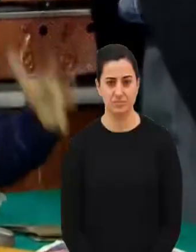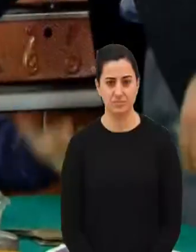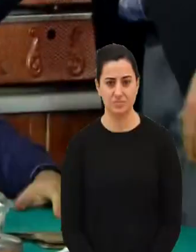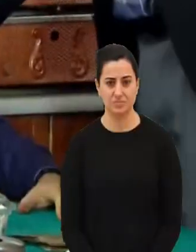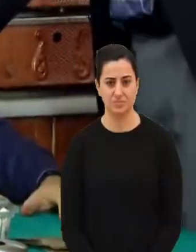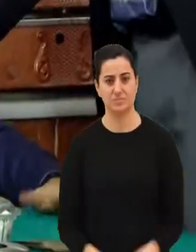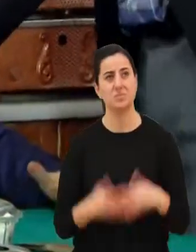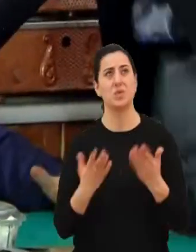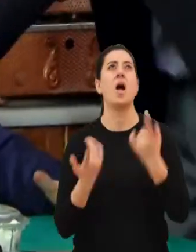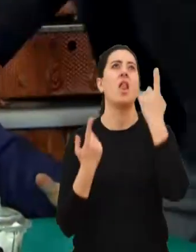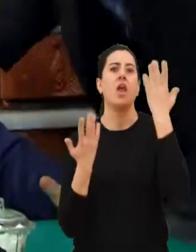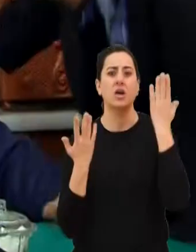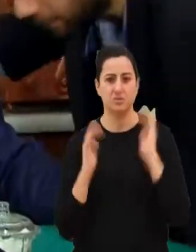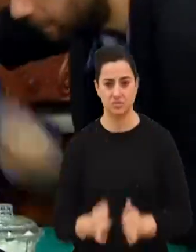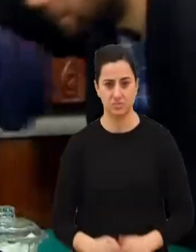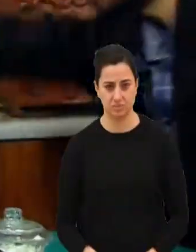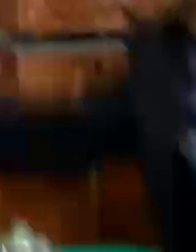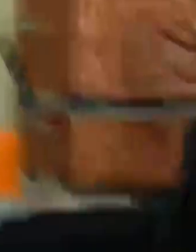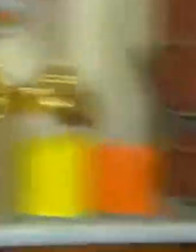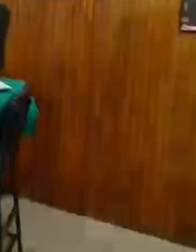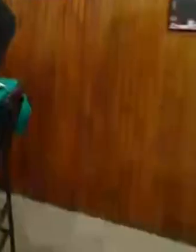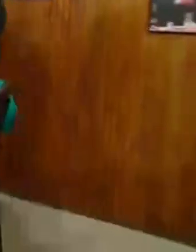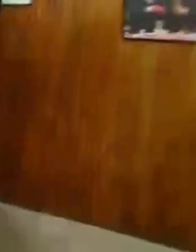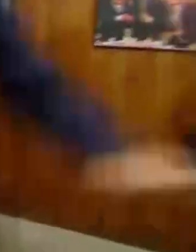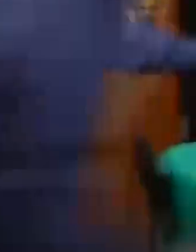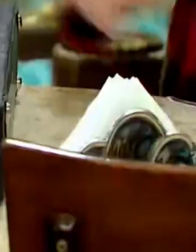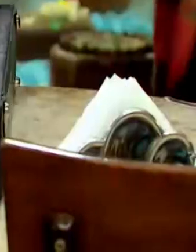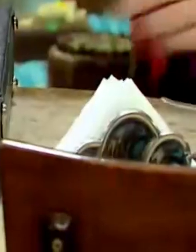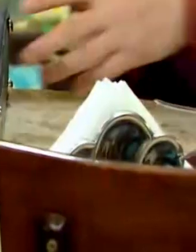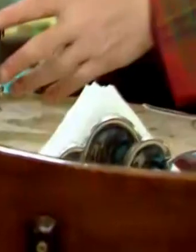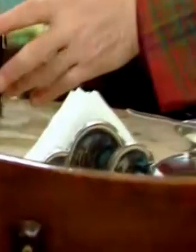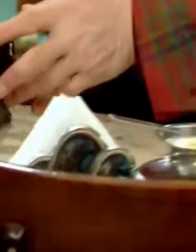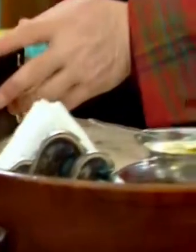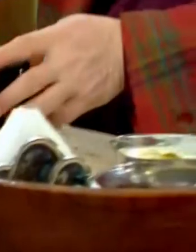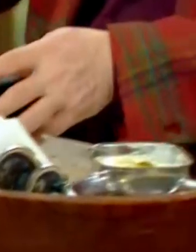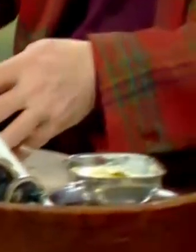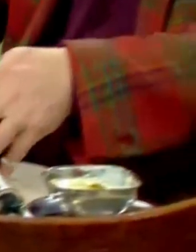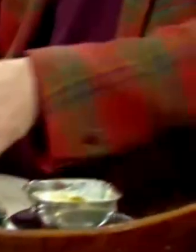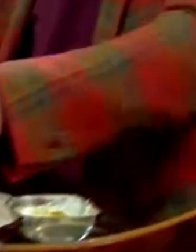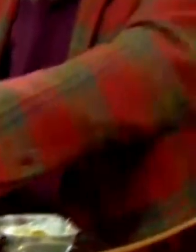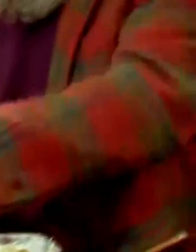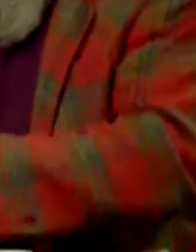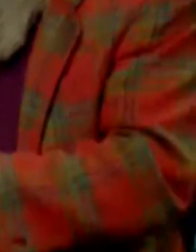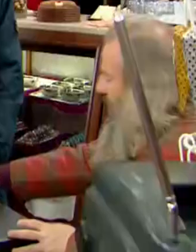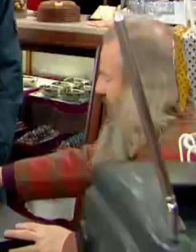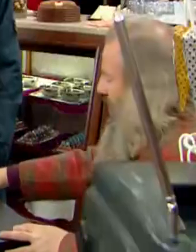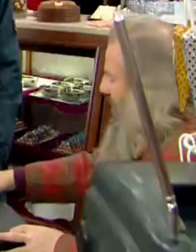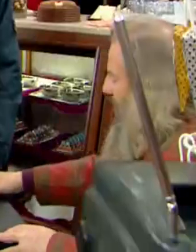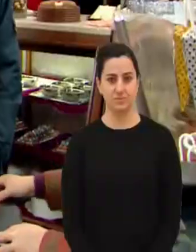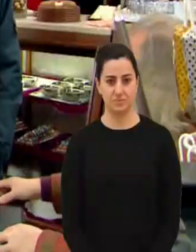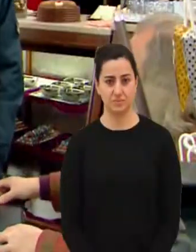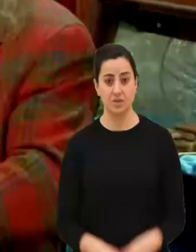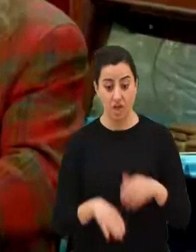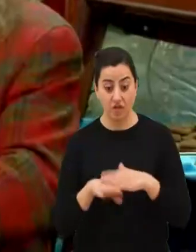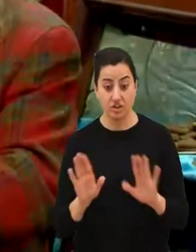Alper. Ulan böyle bir şey olur mu be? Hırsını alamayıp koştu gitti. Basit çantanın ağzını kendine çevirdi.